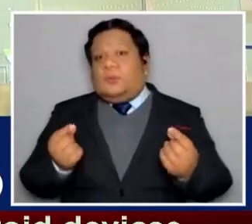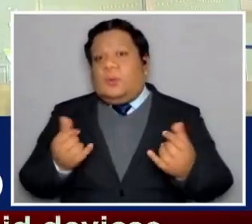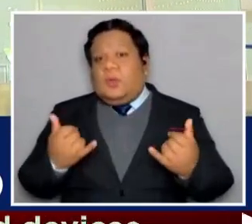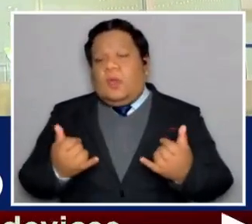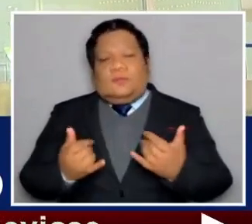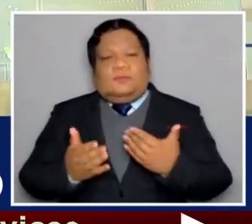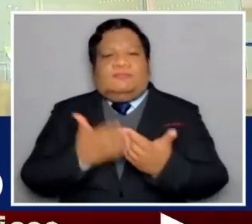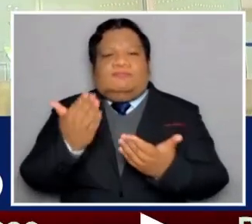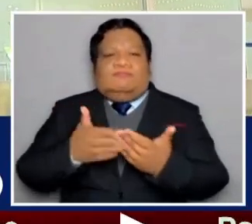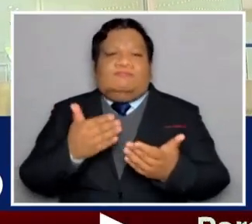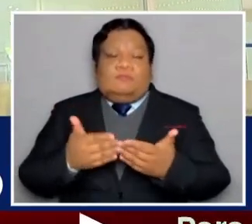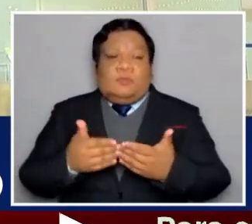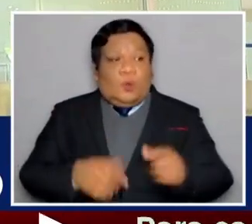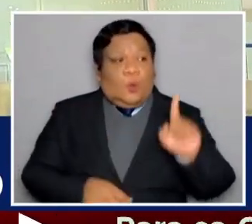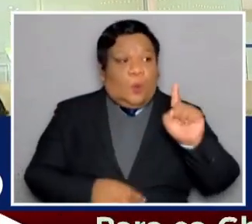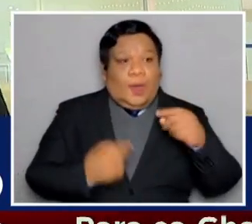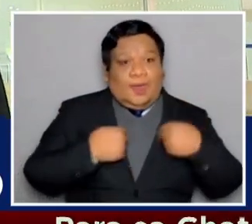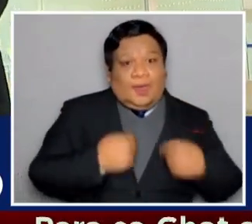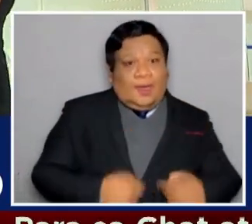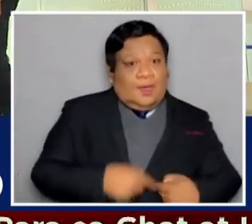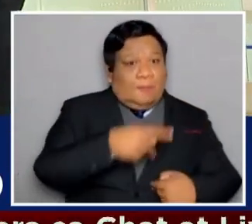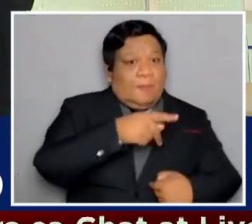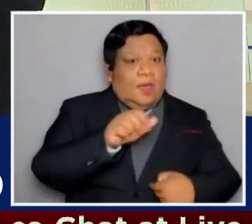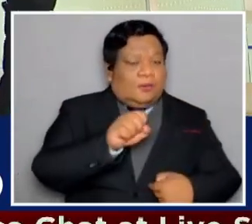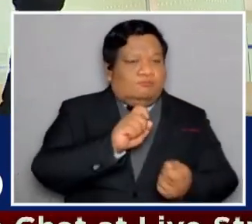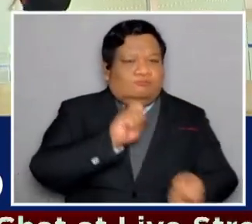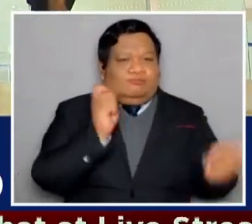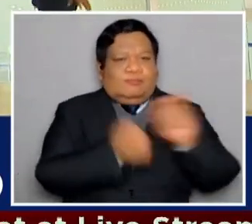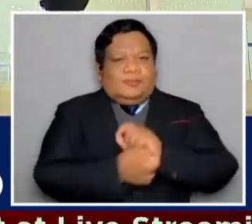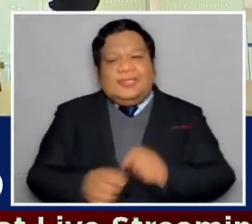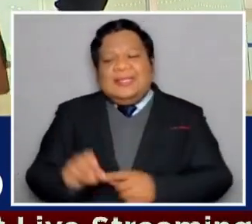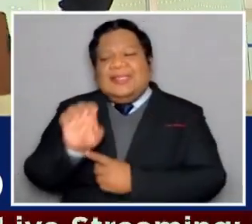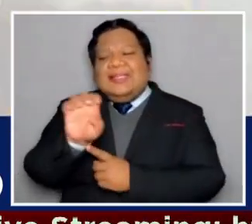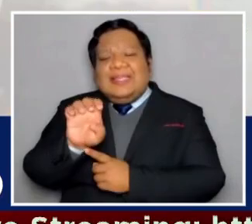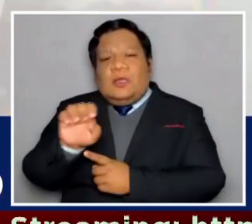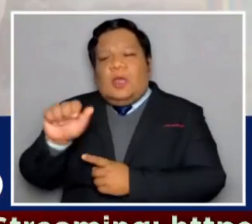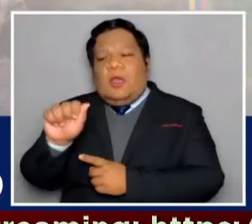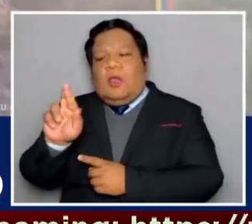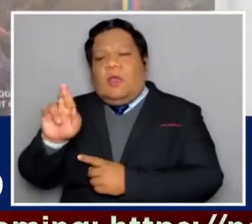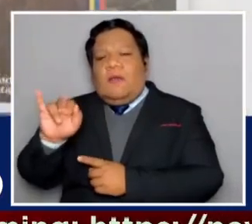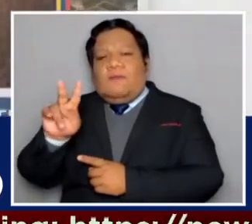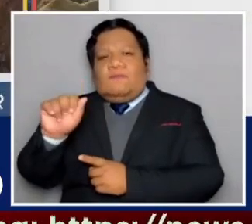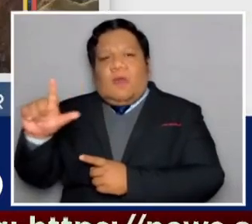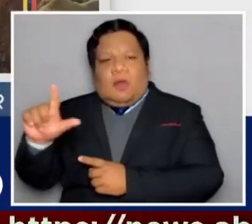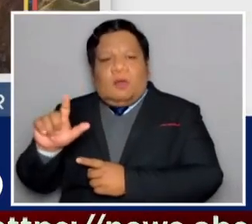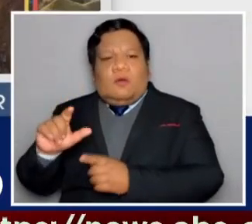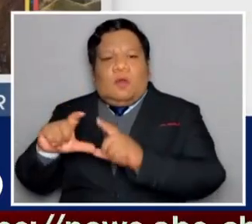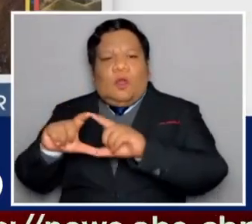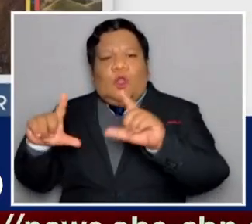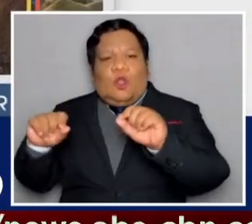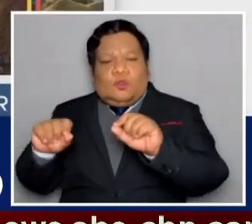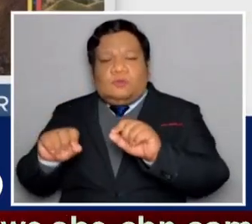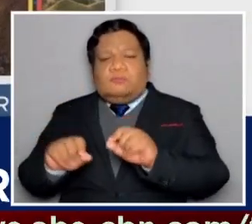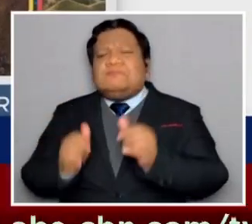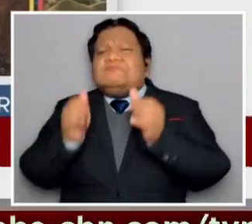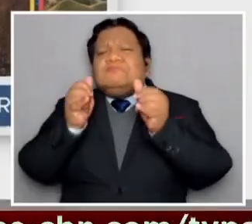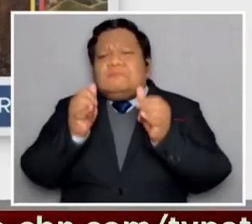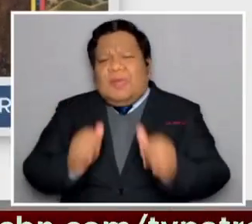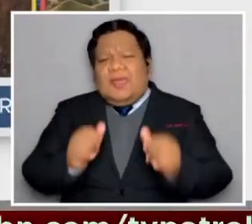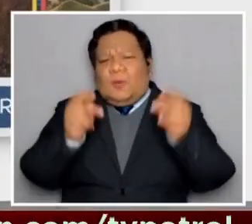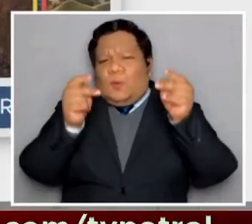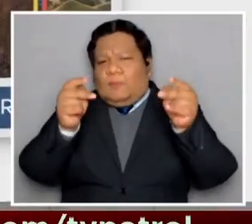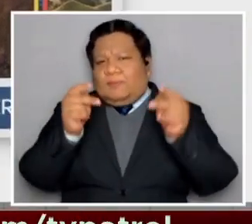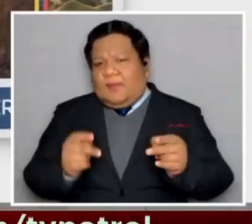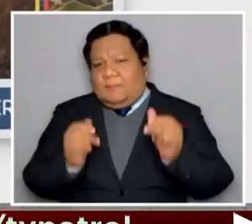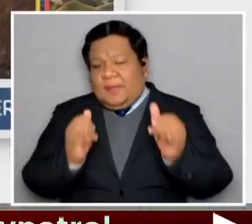One Health Pass, papalitan ng electronic o e-arrival card. Pareho pa rin ang website kung saan magpaparehistro sa